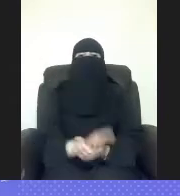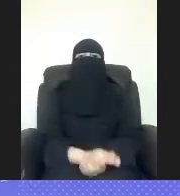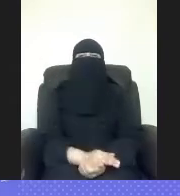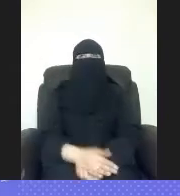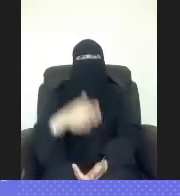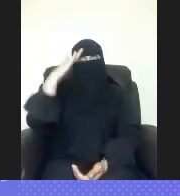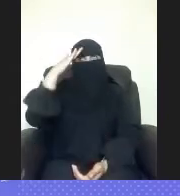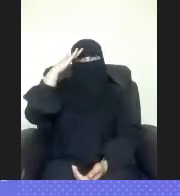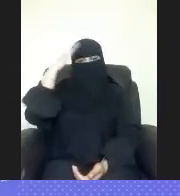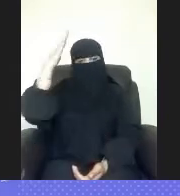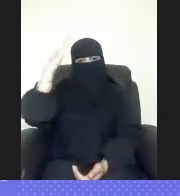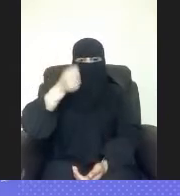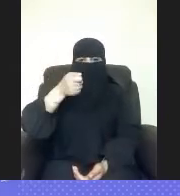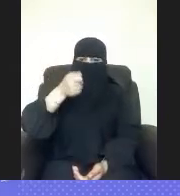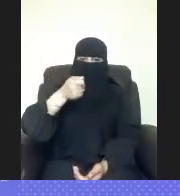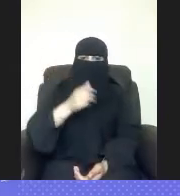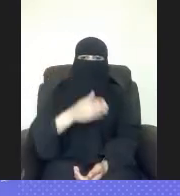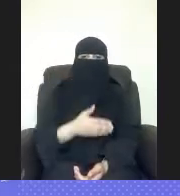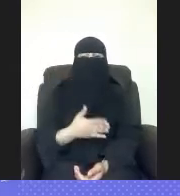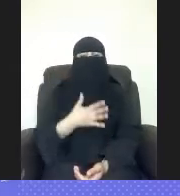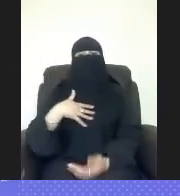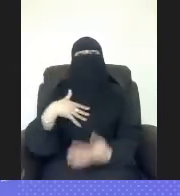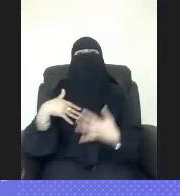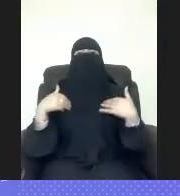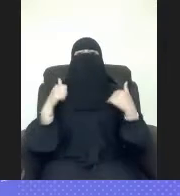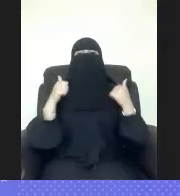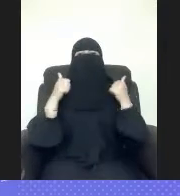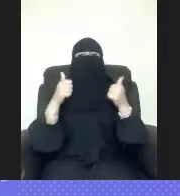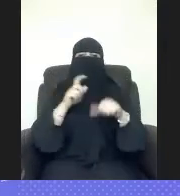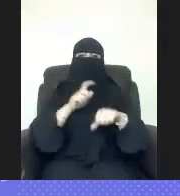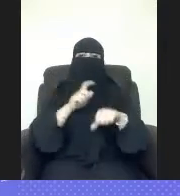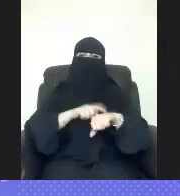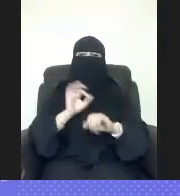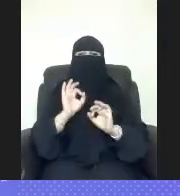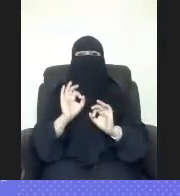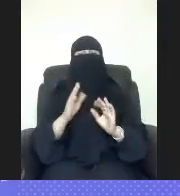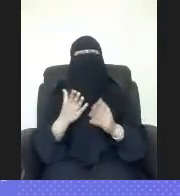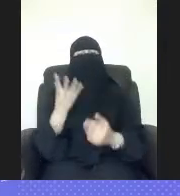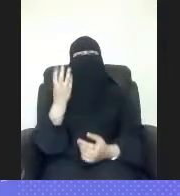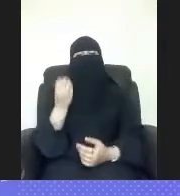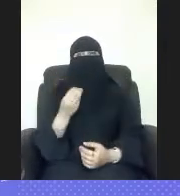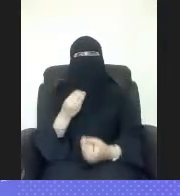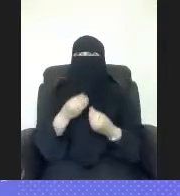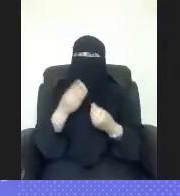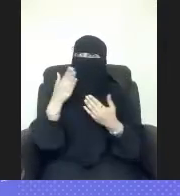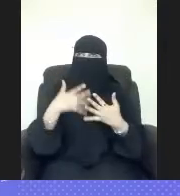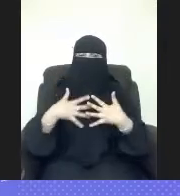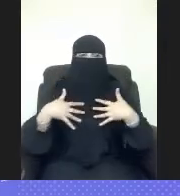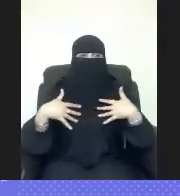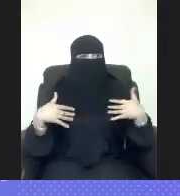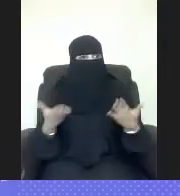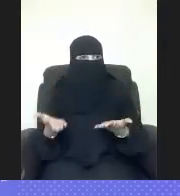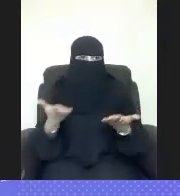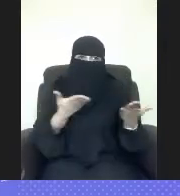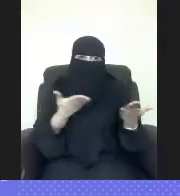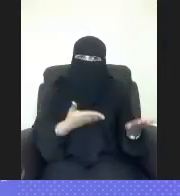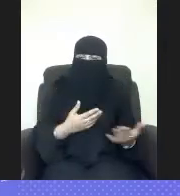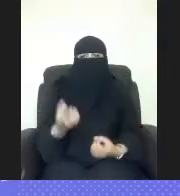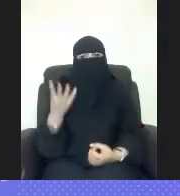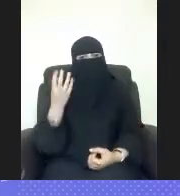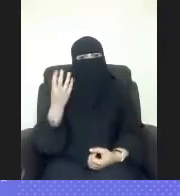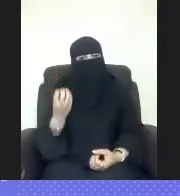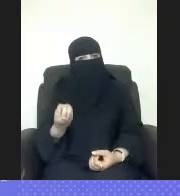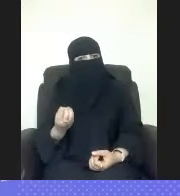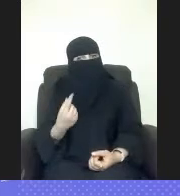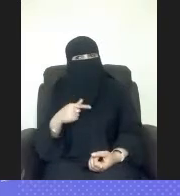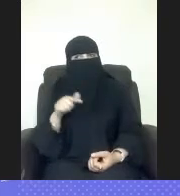بكل خير، سعيد جدا بلقائكم هذا المساء مع هذه النخبة من المتحدثين، وأتمنى أن أوفق